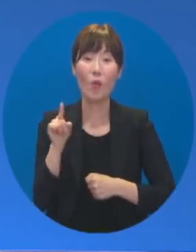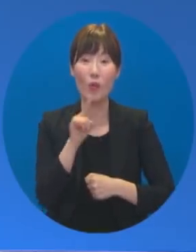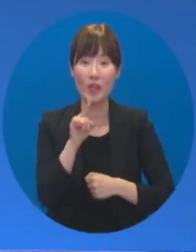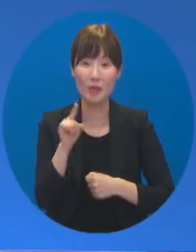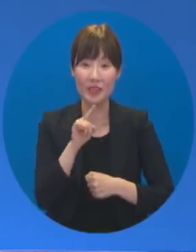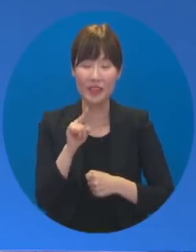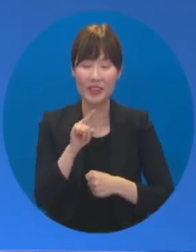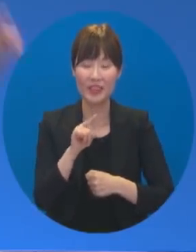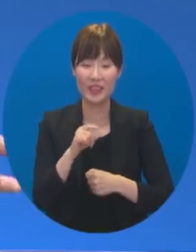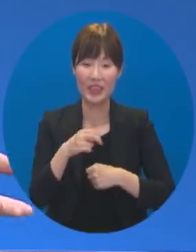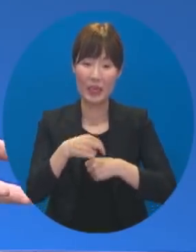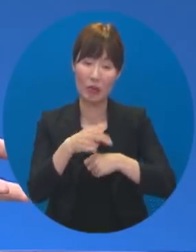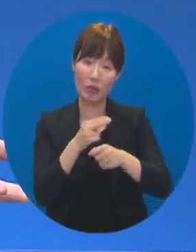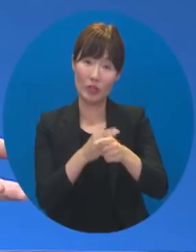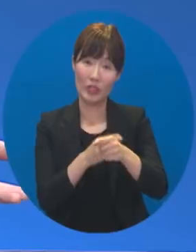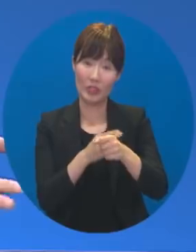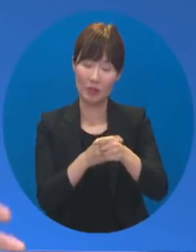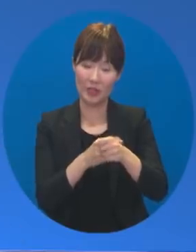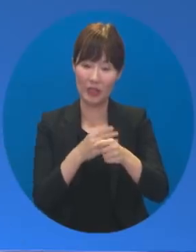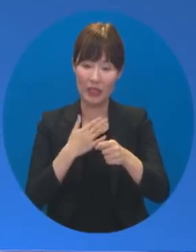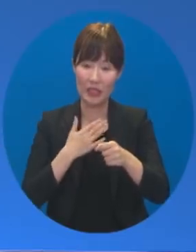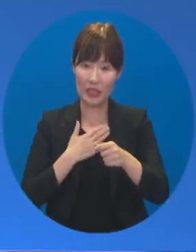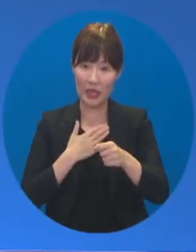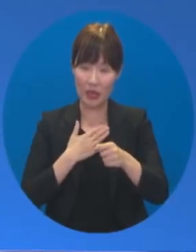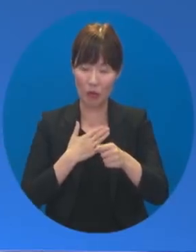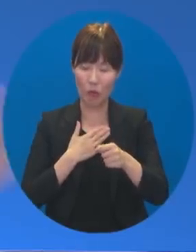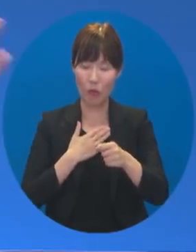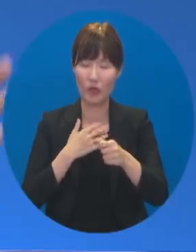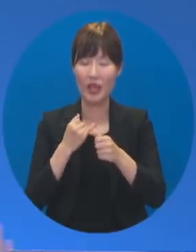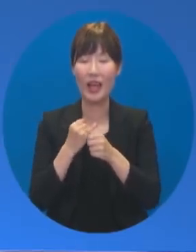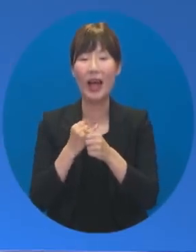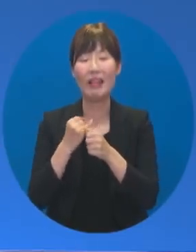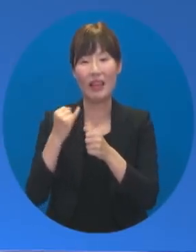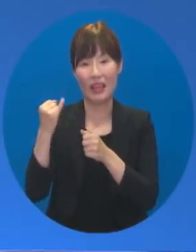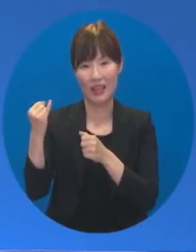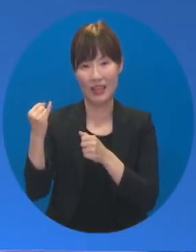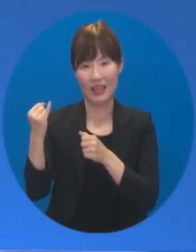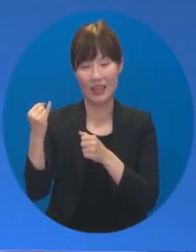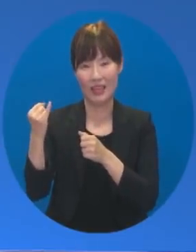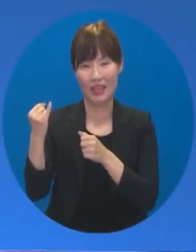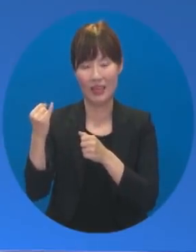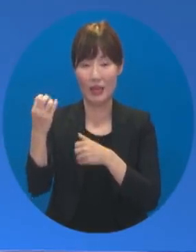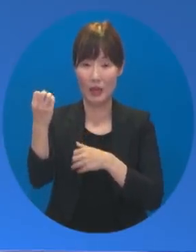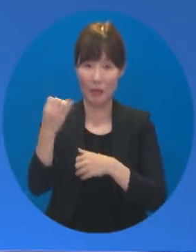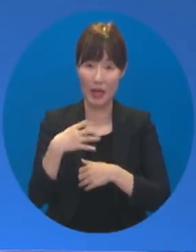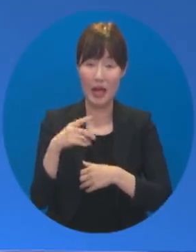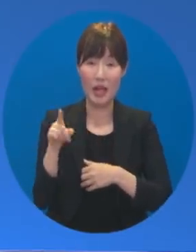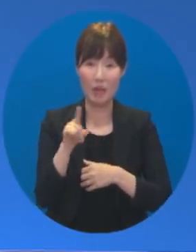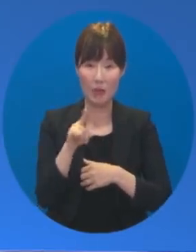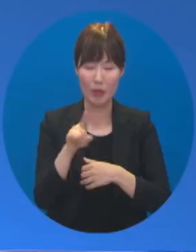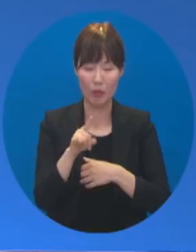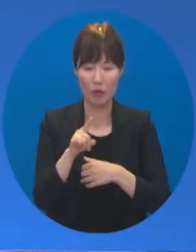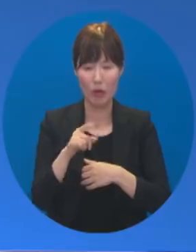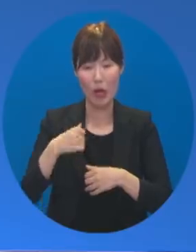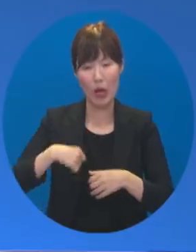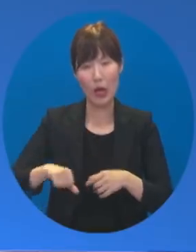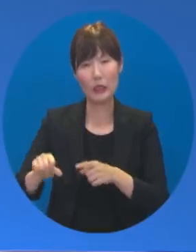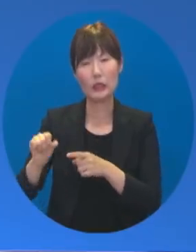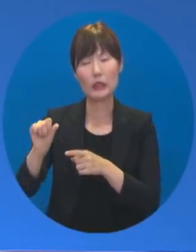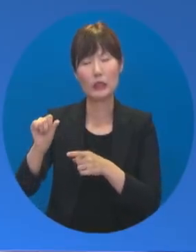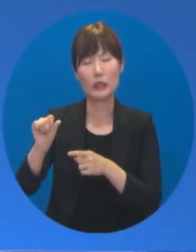의사분께서 저하고 제 아내에게 진짜 그렇게 말씀하셨어요. 원기에 대해서 자기가 어떤 것도 이야기할